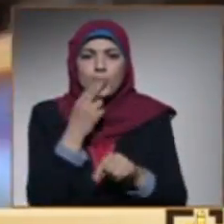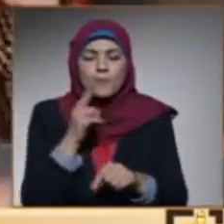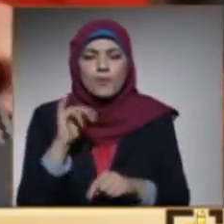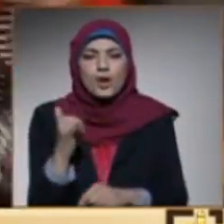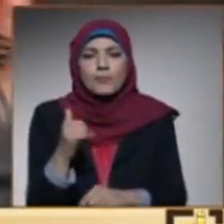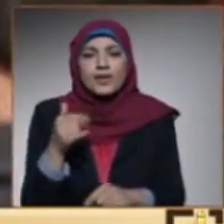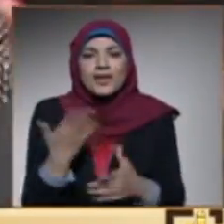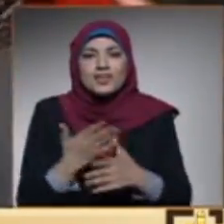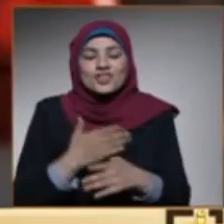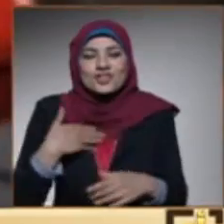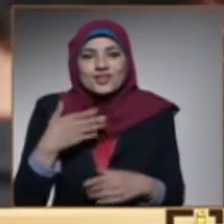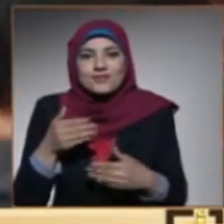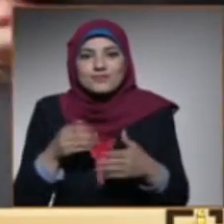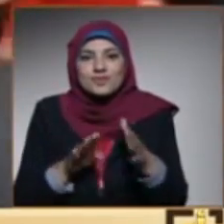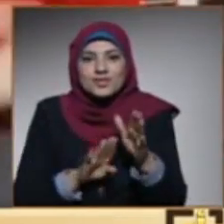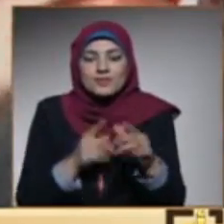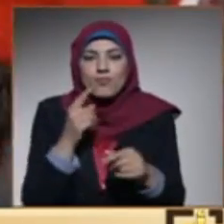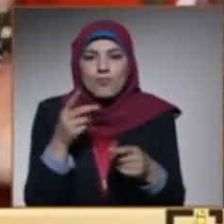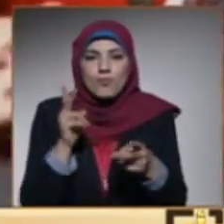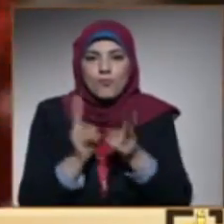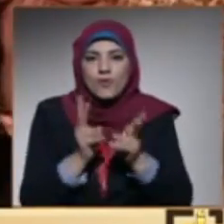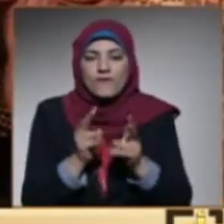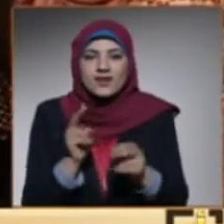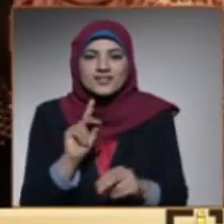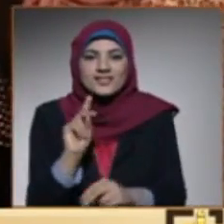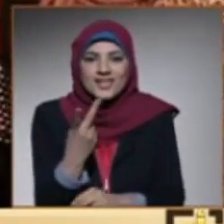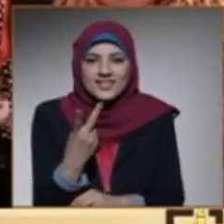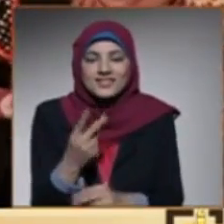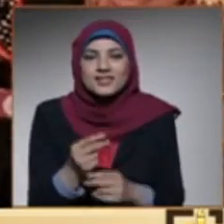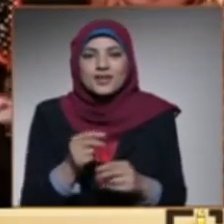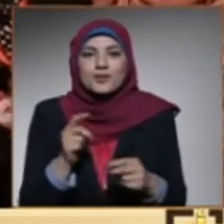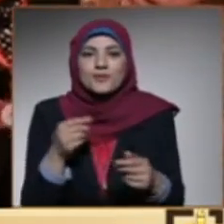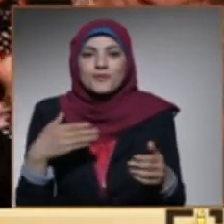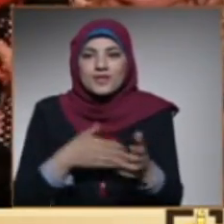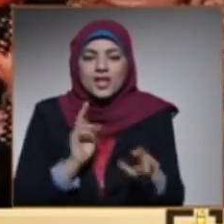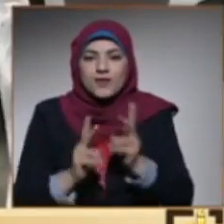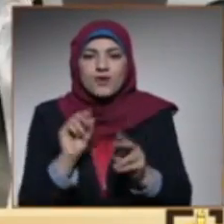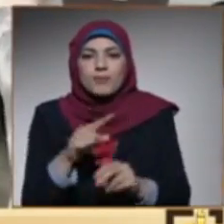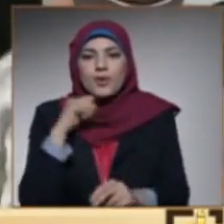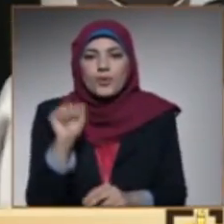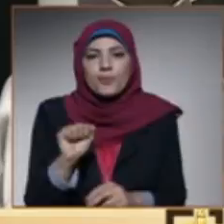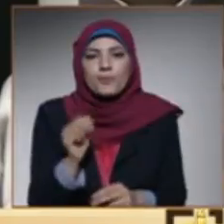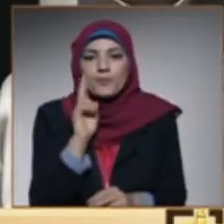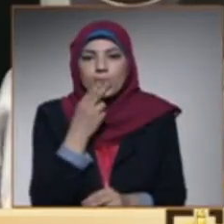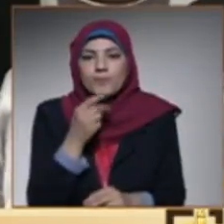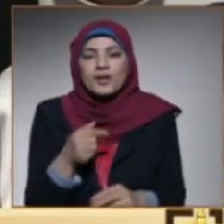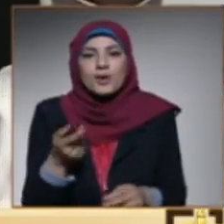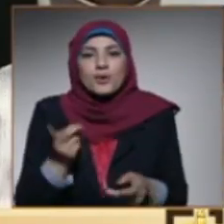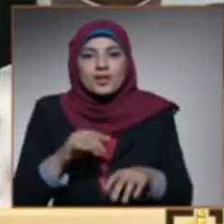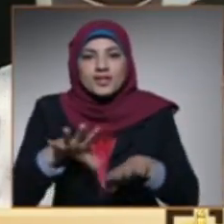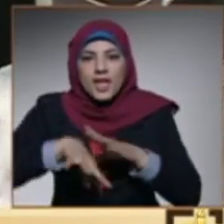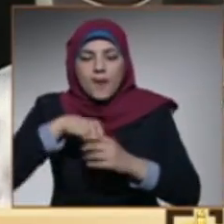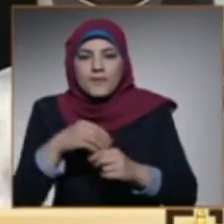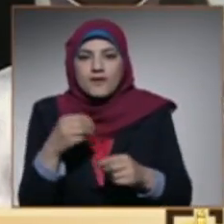على توصيات المؤتمر الثاني للاتحاد العربي للهيئات العاملة مع الصم الذي انعقد في العاصمة السورية دمشق